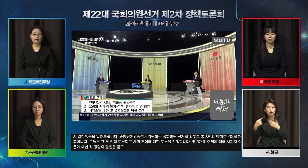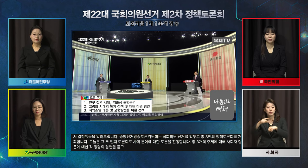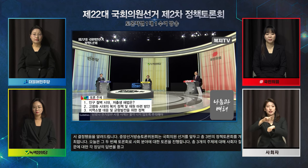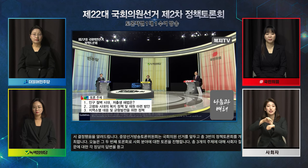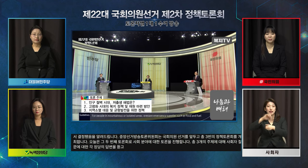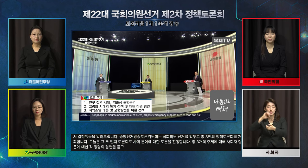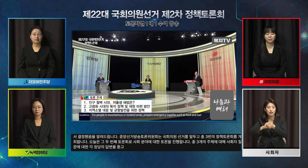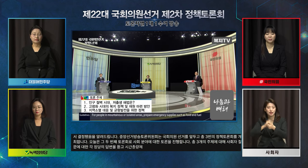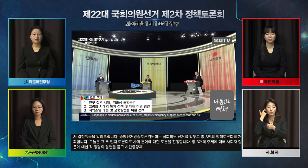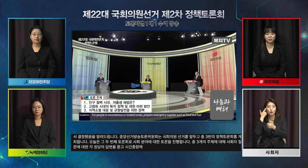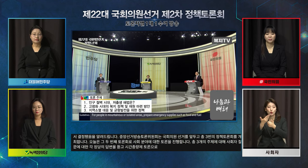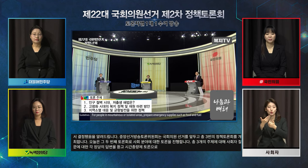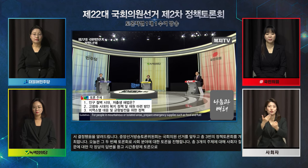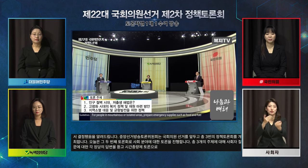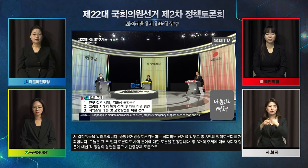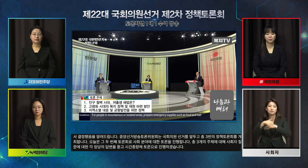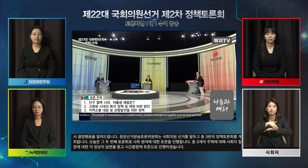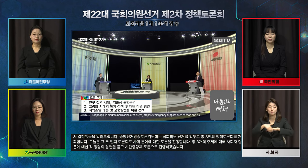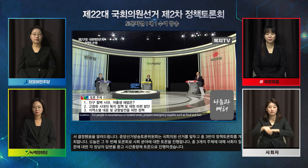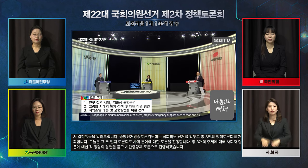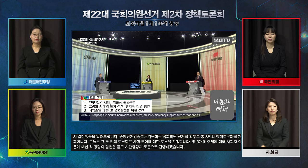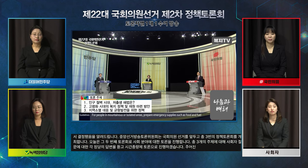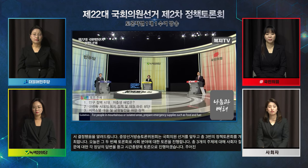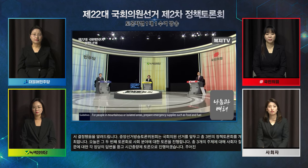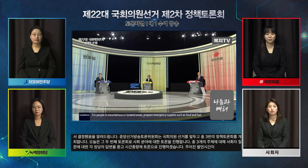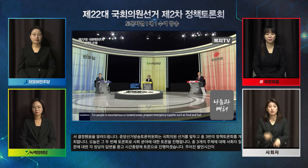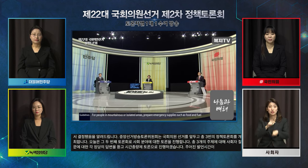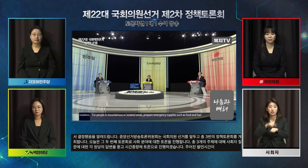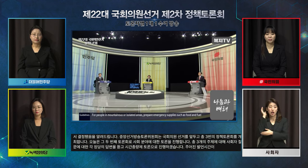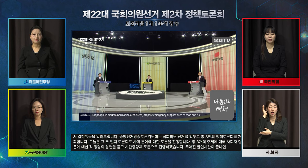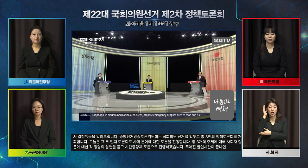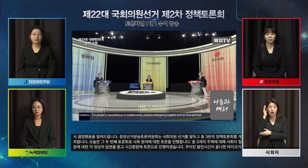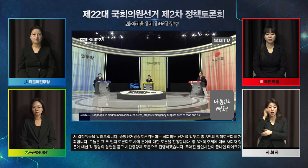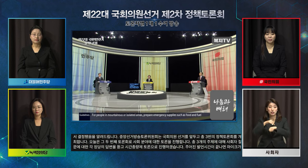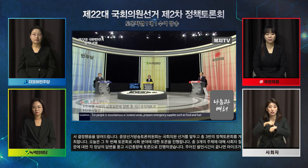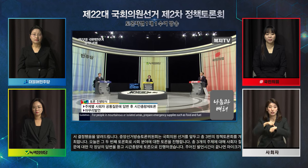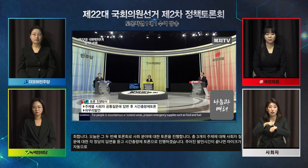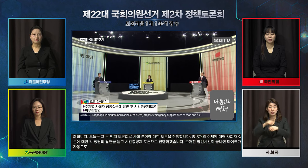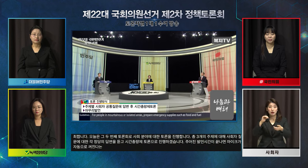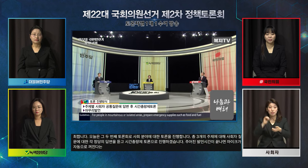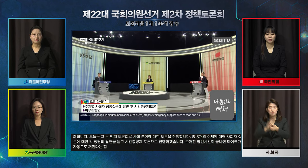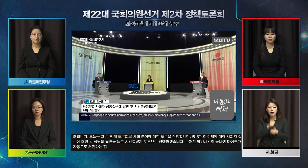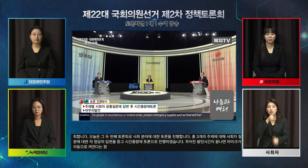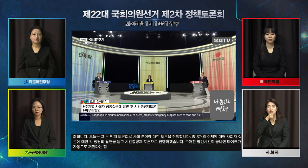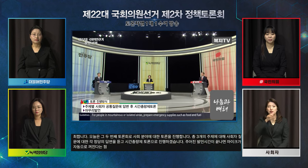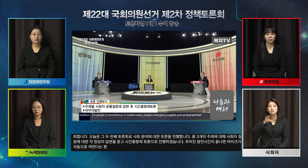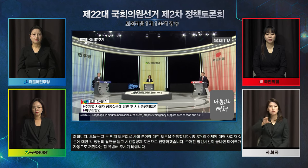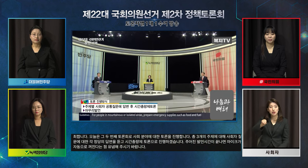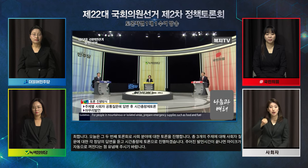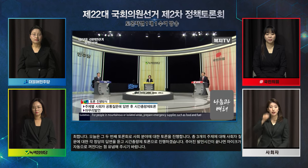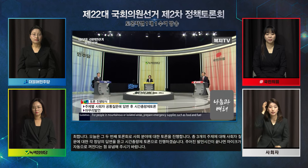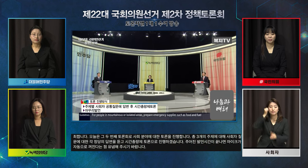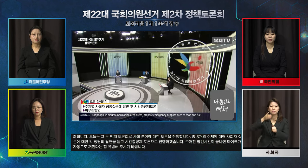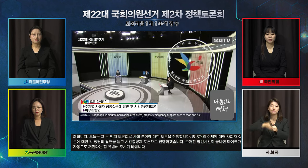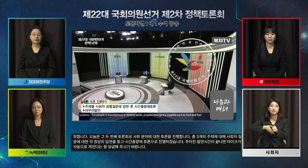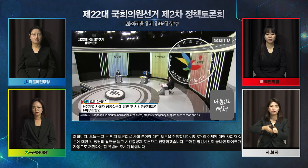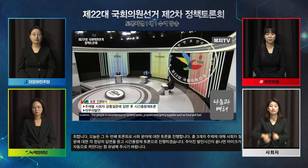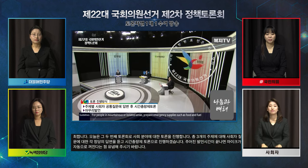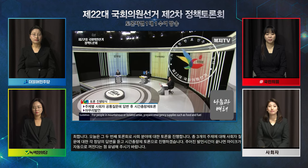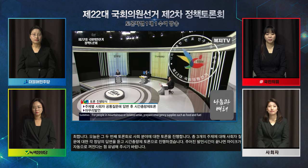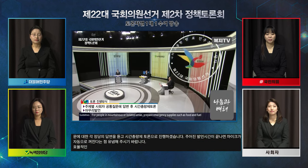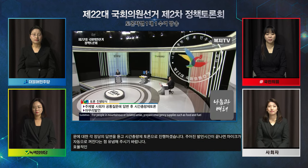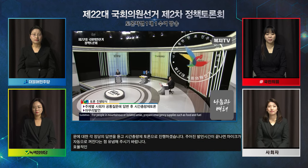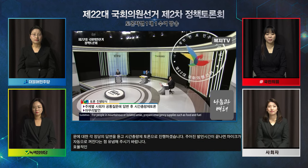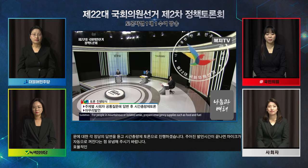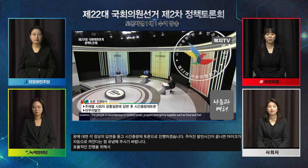진행하겠습니다. 주어진 발언 시간이 끝나면 마이크가 자동으로 꺼진다는 점 유념해 주시기 바랍니다. 효율적인 진행을